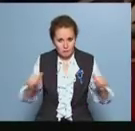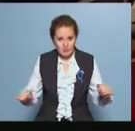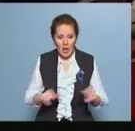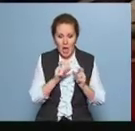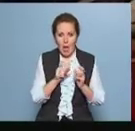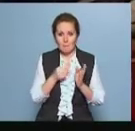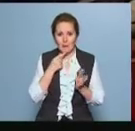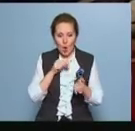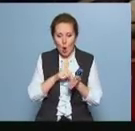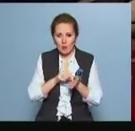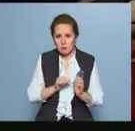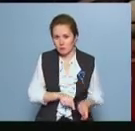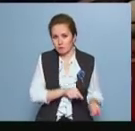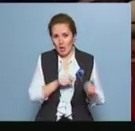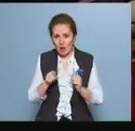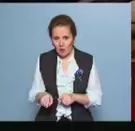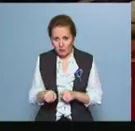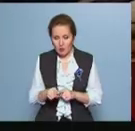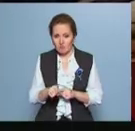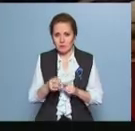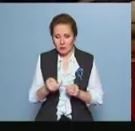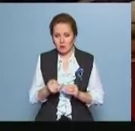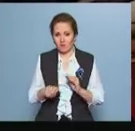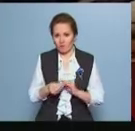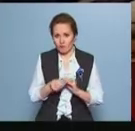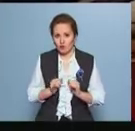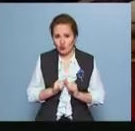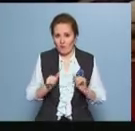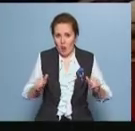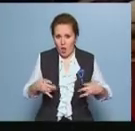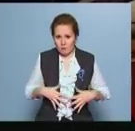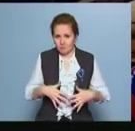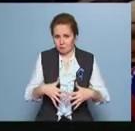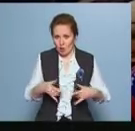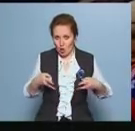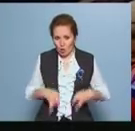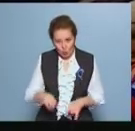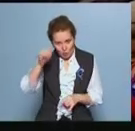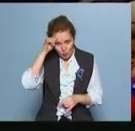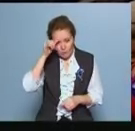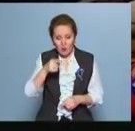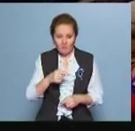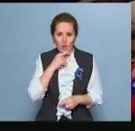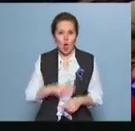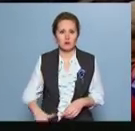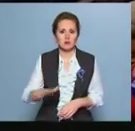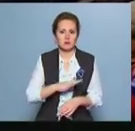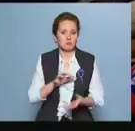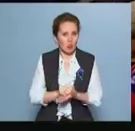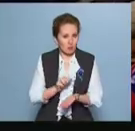пересадками эмбрионов, имеем лабораторию, одну из 5 в Российской Федерации. И производим